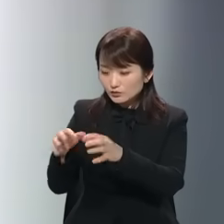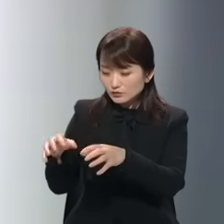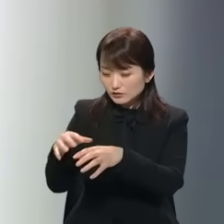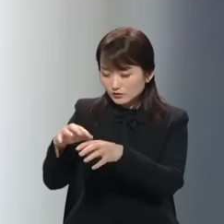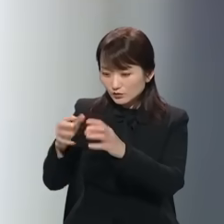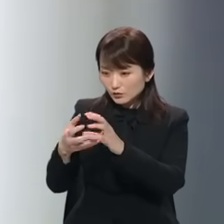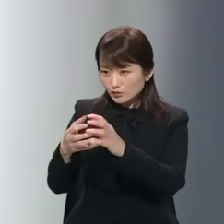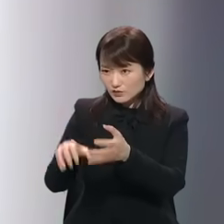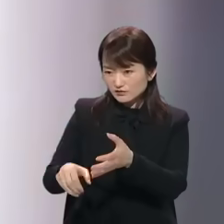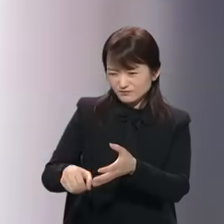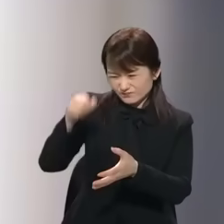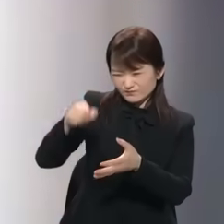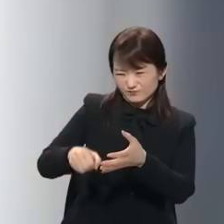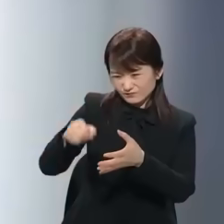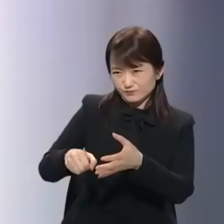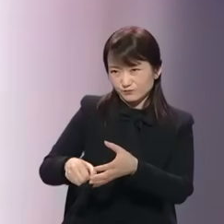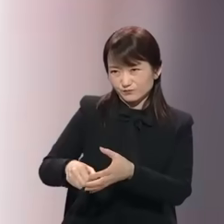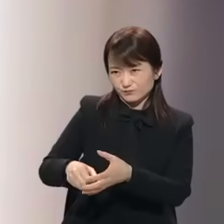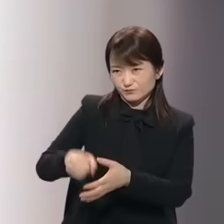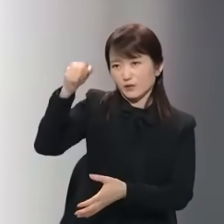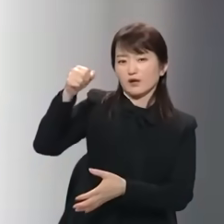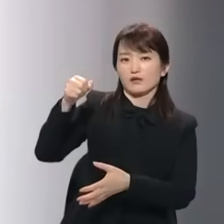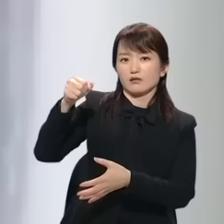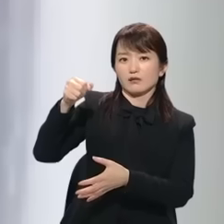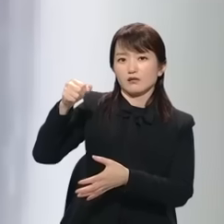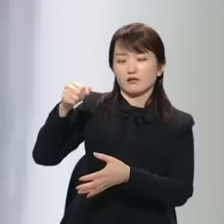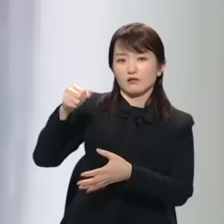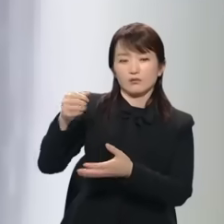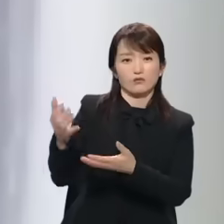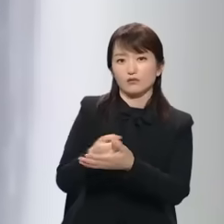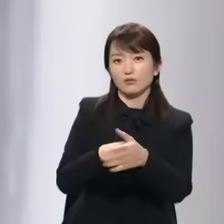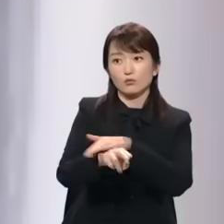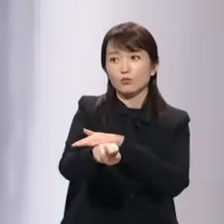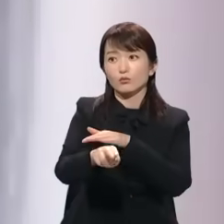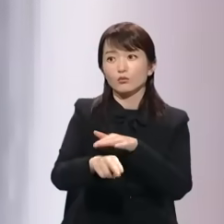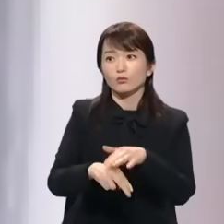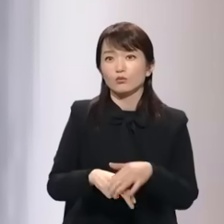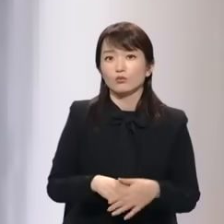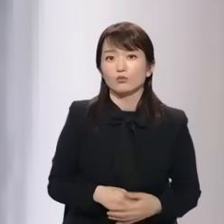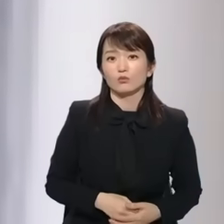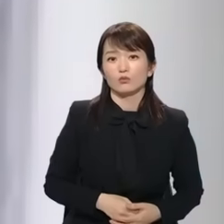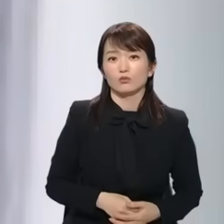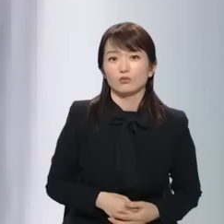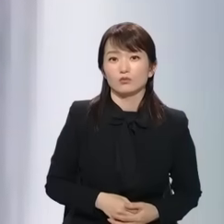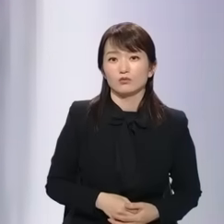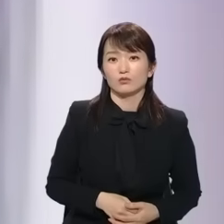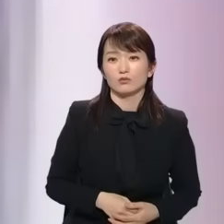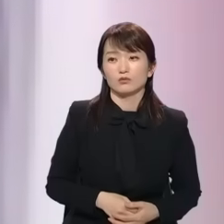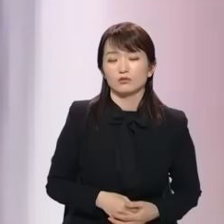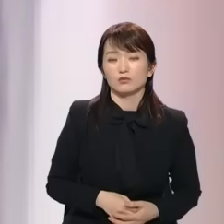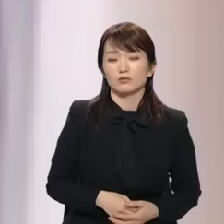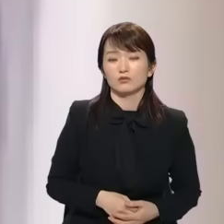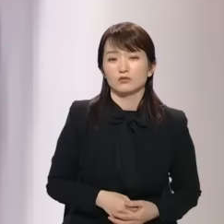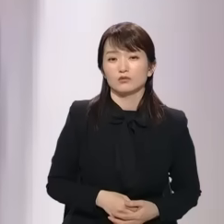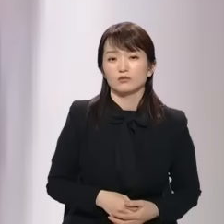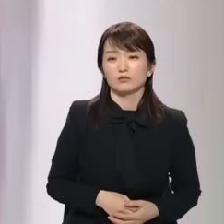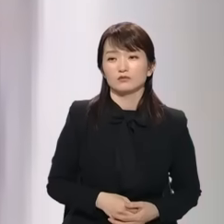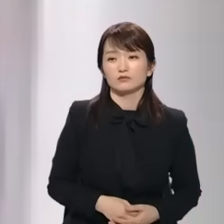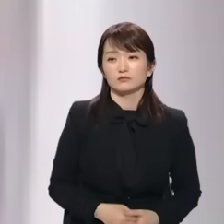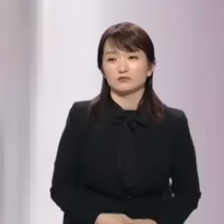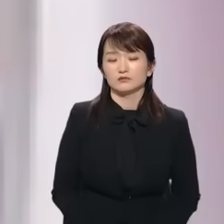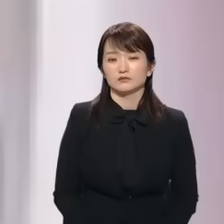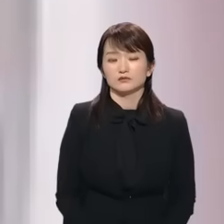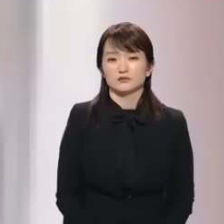으라 차차차차차 차차차차차 아 뿌리째 거의 산산 목 캐듯이 저렇게 뽑힌 꽃을 들고 유유히